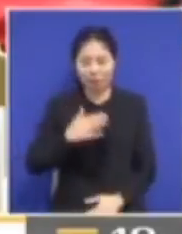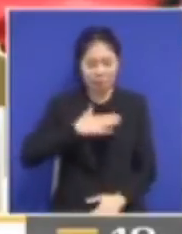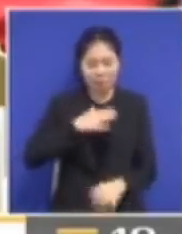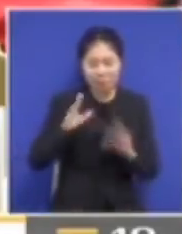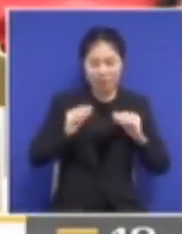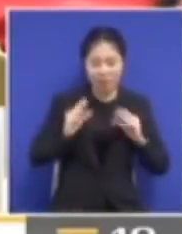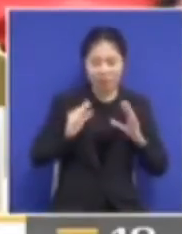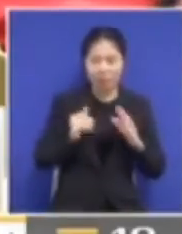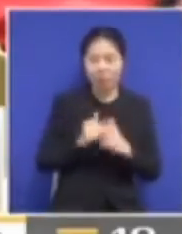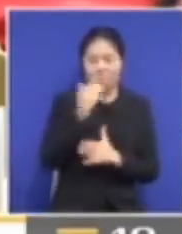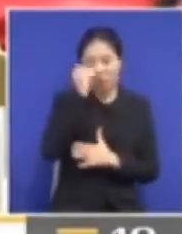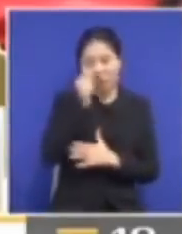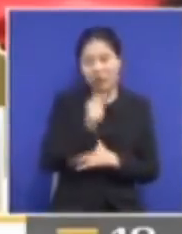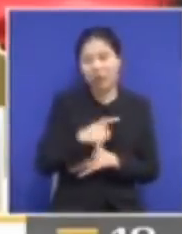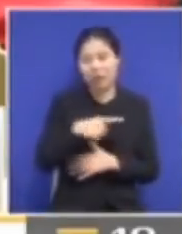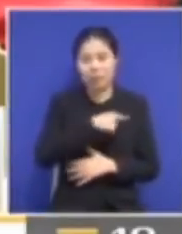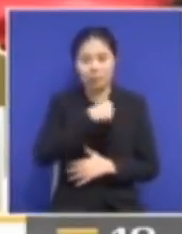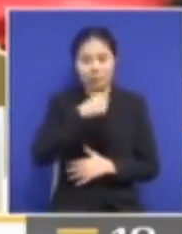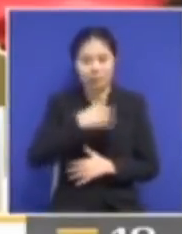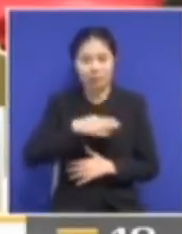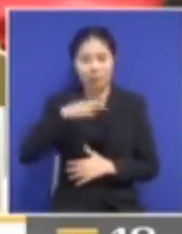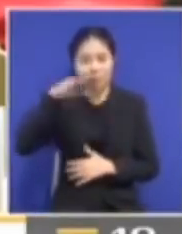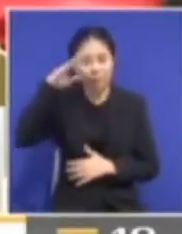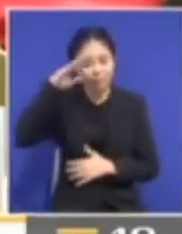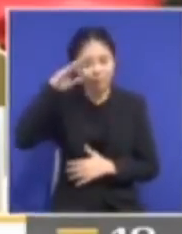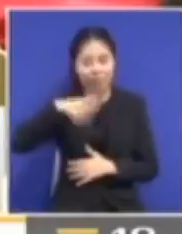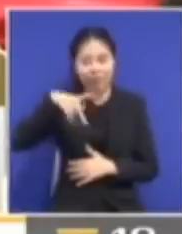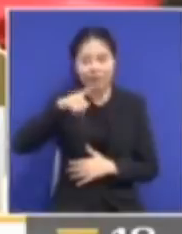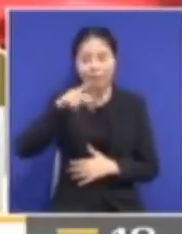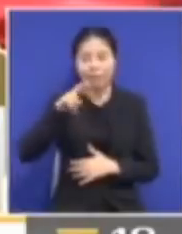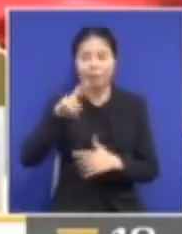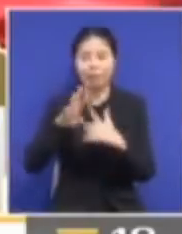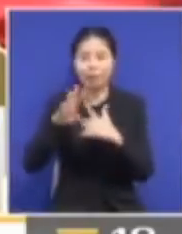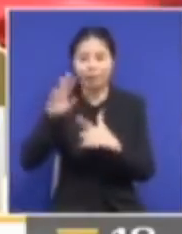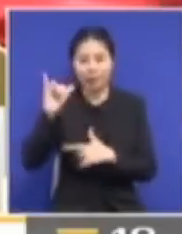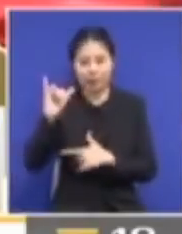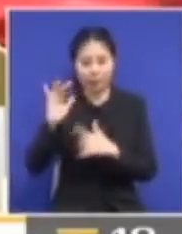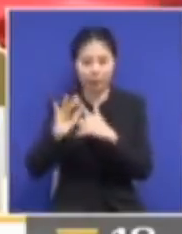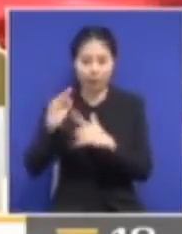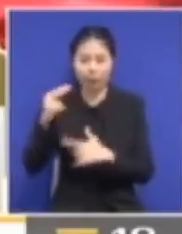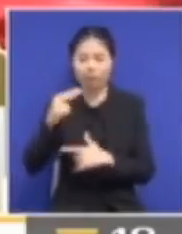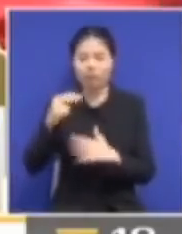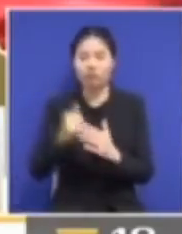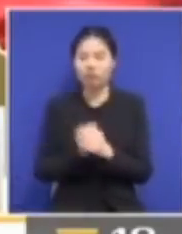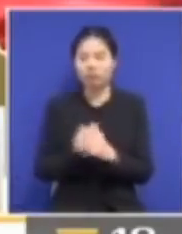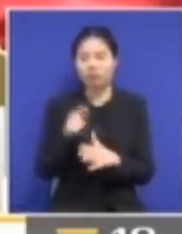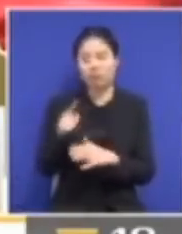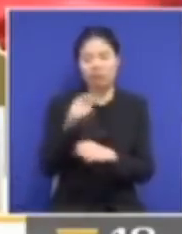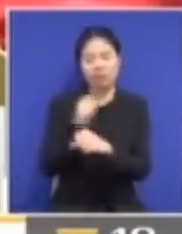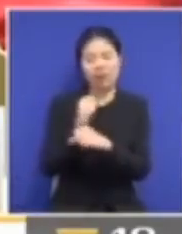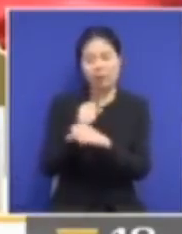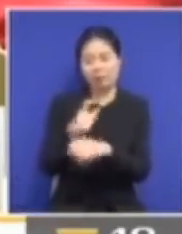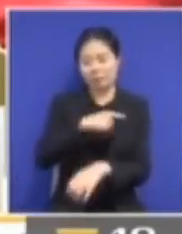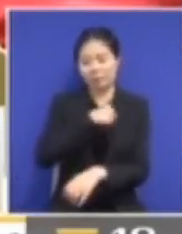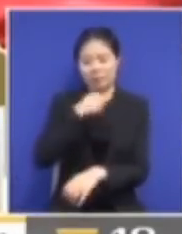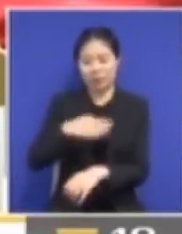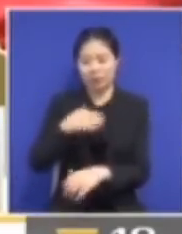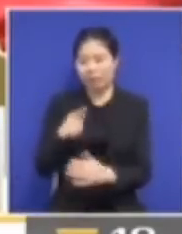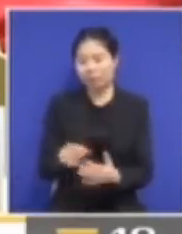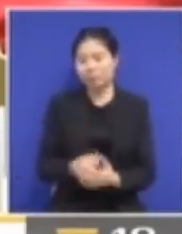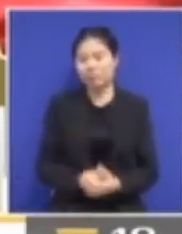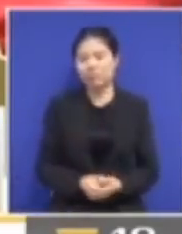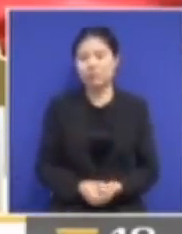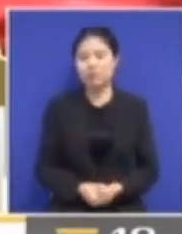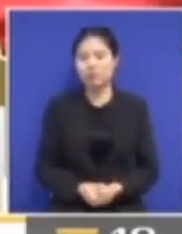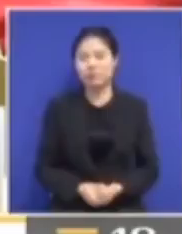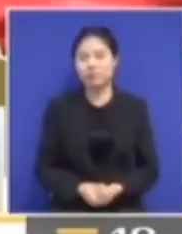จไม่เห็นชอบกับการกระทำของคุณประยุทธ์มาโดยตลอดนะครับผมไปผมก็เสียหมาดิใช่ไ